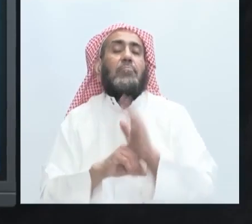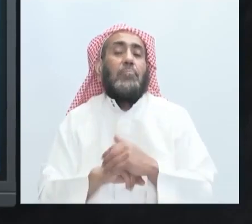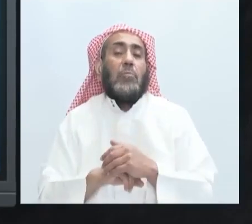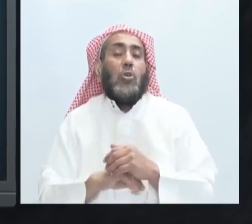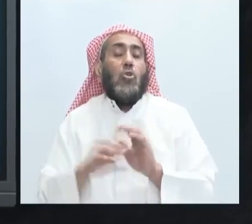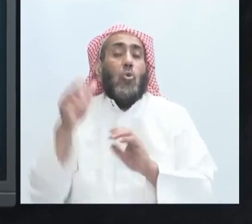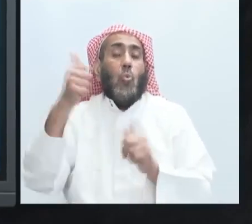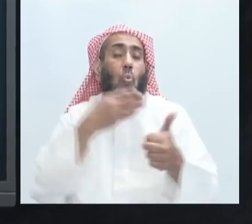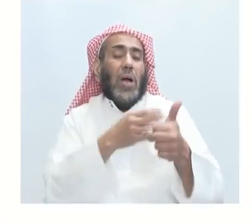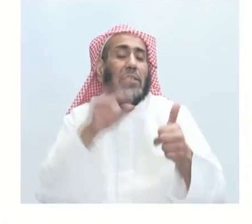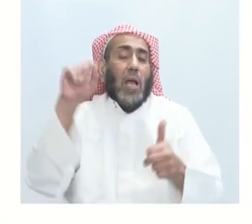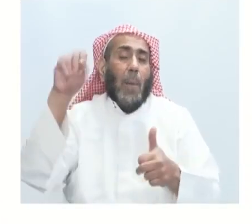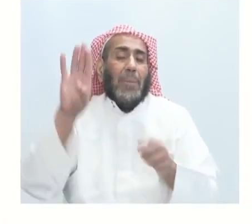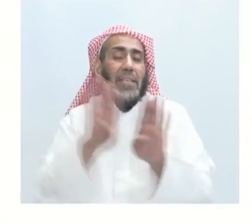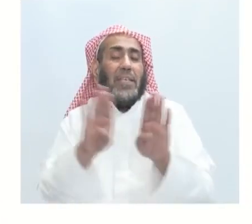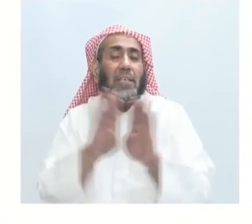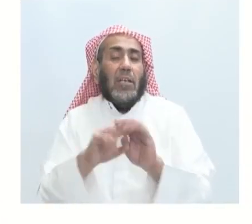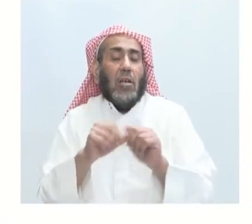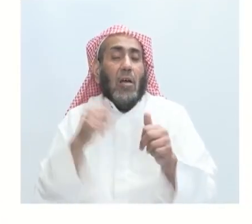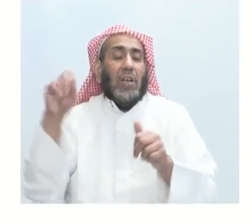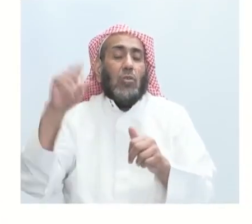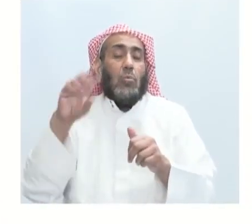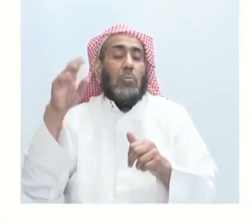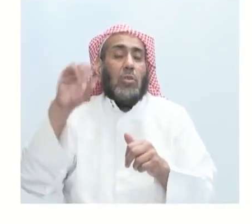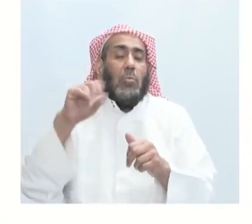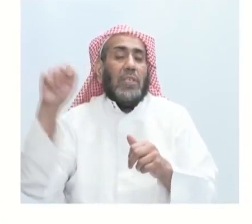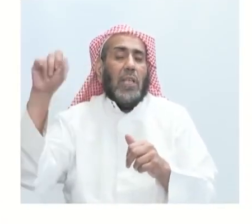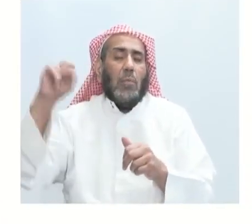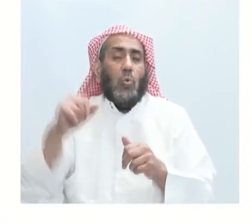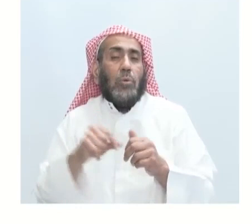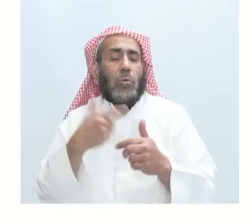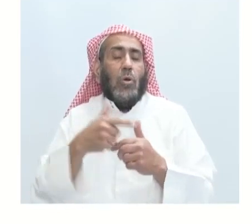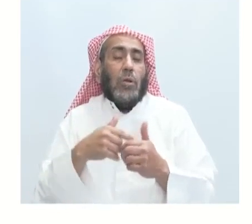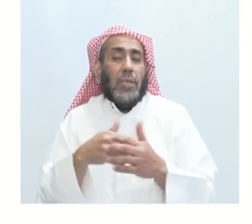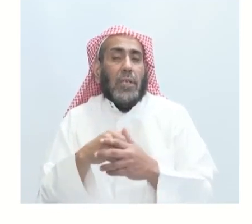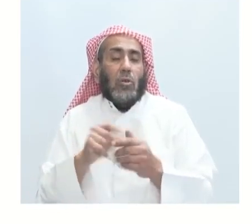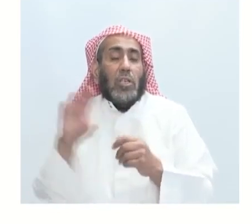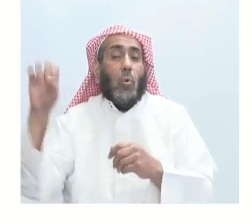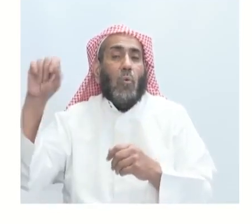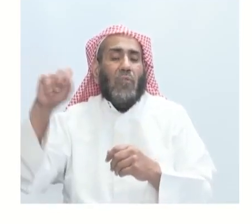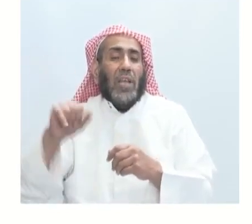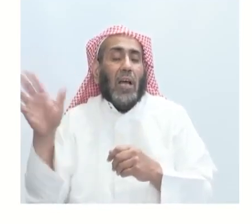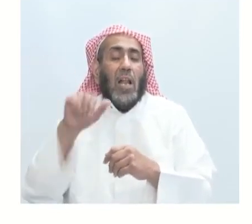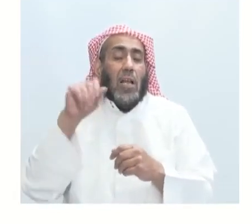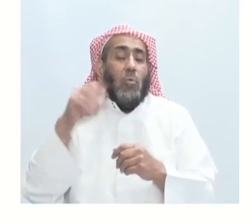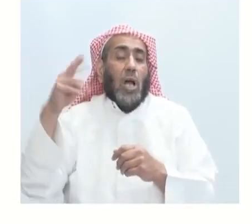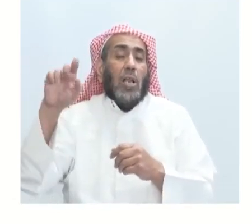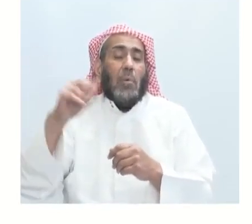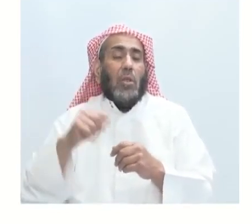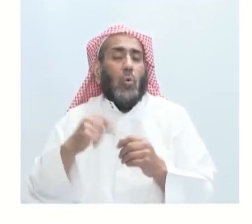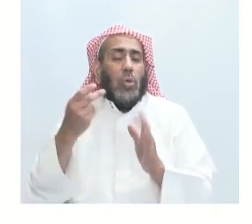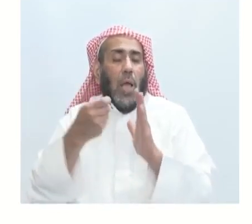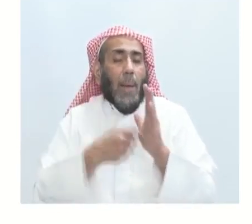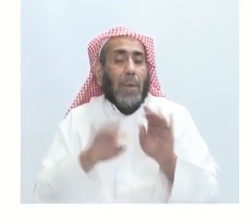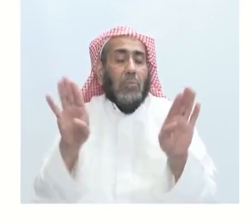رواد المسرحيه في بدايتها فرح انطون ابراهي رمزي محمد تيمور وبعد عد توفيق الحكيم طبعا وعلي احمد باكثير هم الكتاب